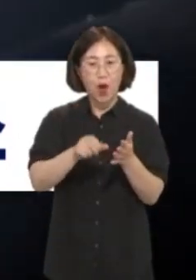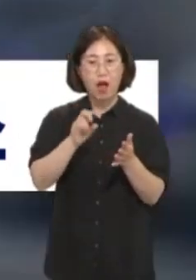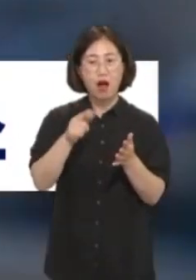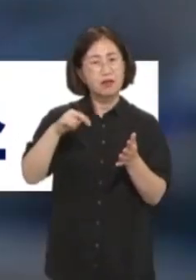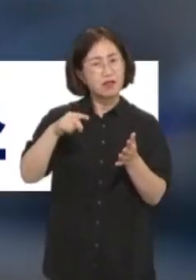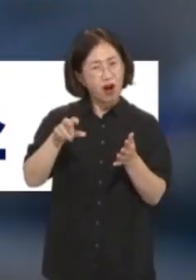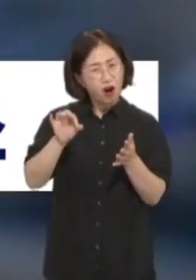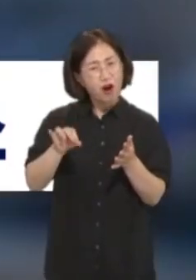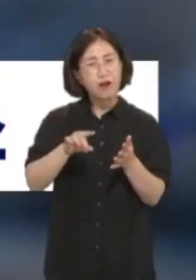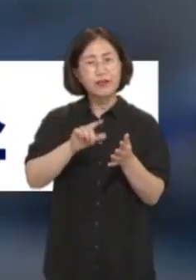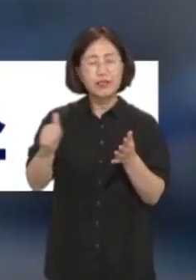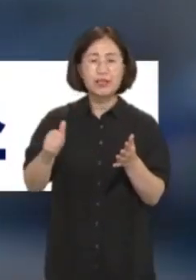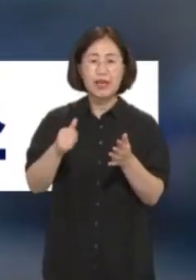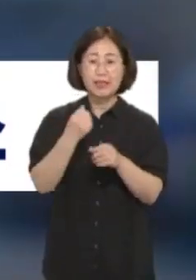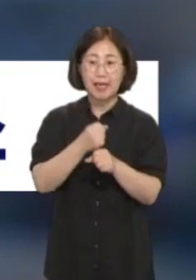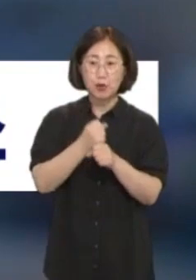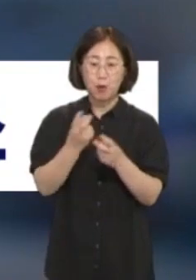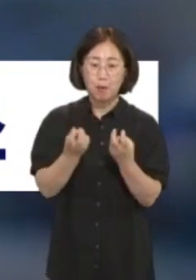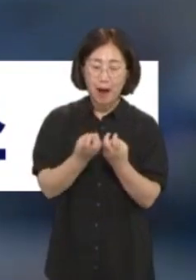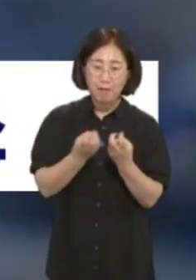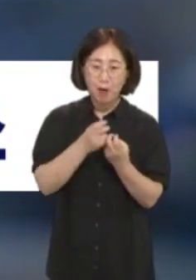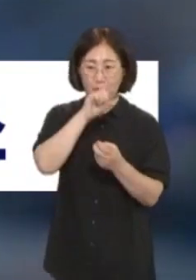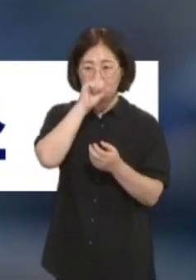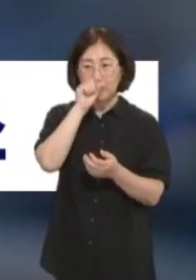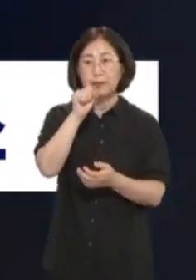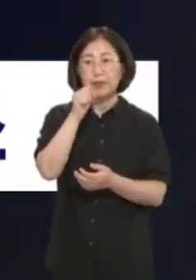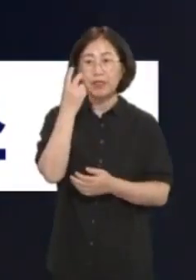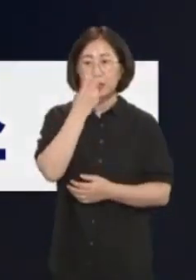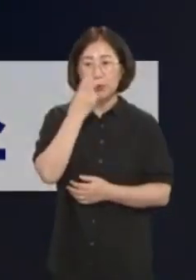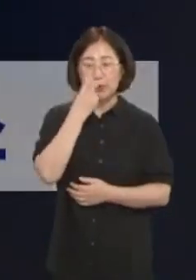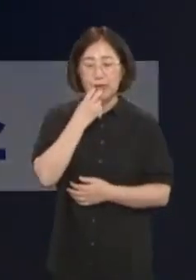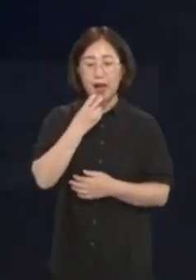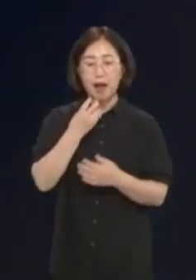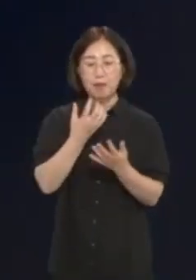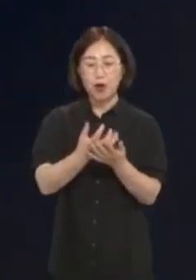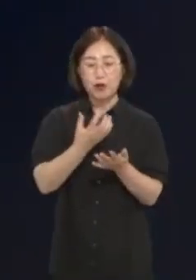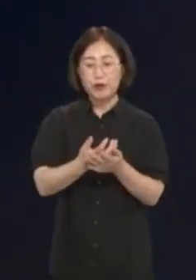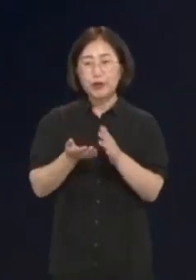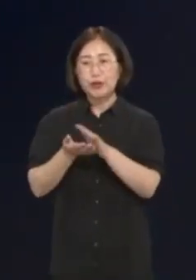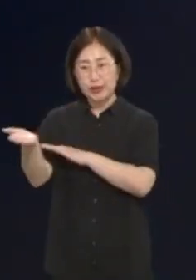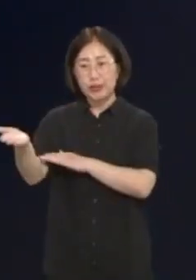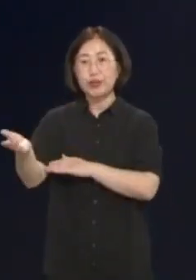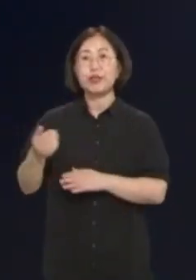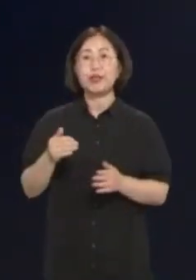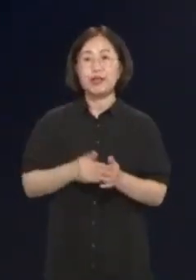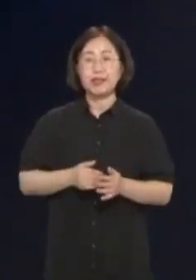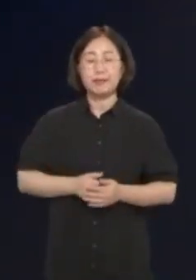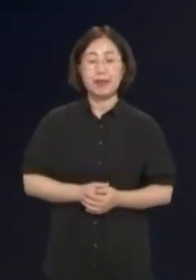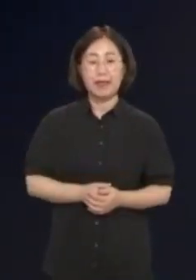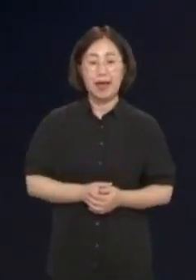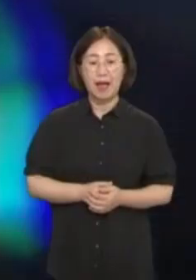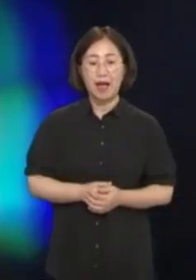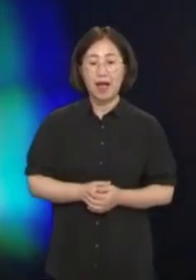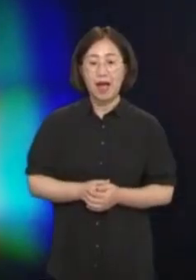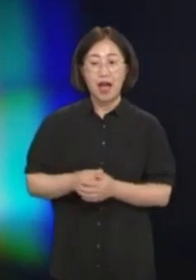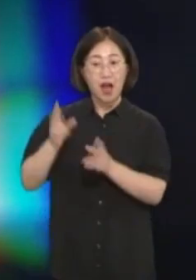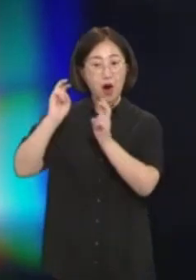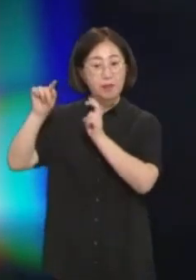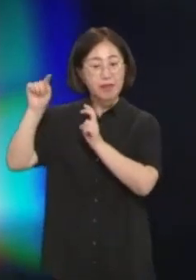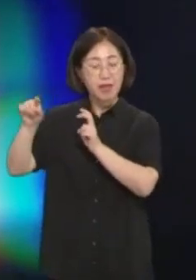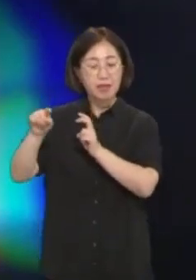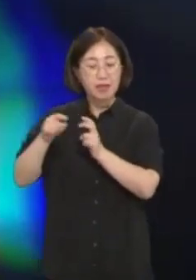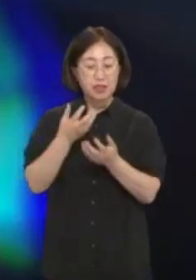연성동박 적층판의 제조법과 품질관리 기술이 담긴 문건을 유출해 경쟁업체에 넘겼습니다 해당 경쟁업체는